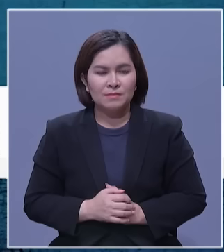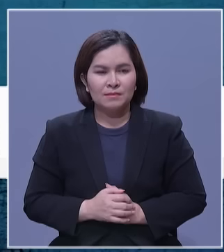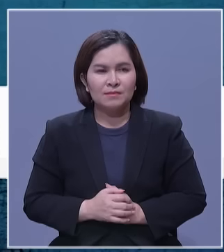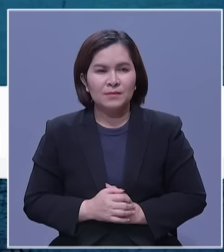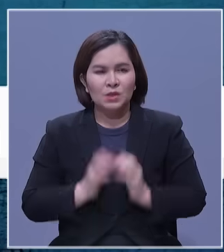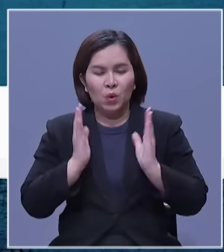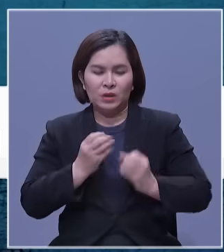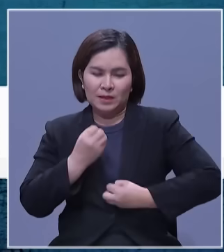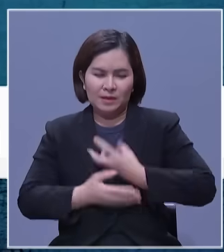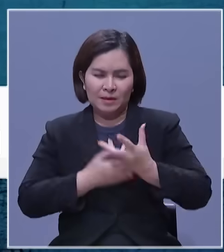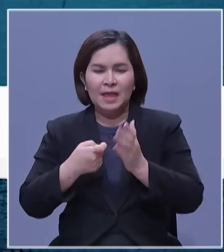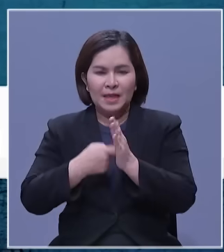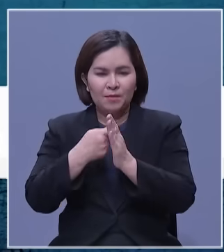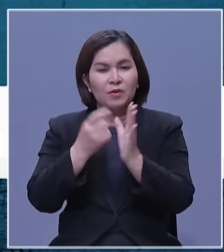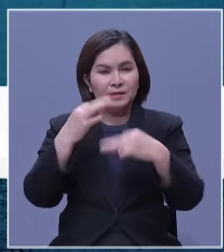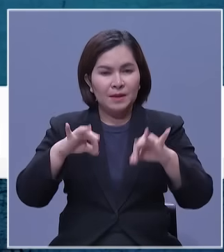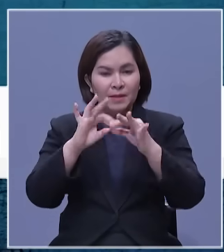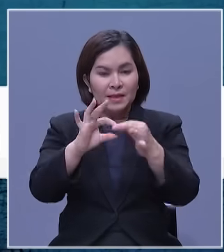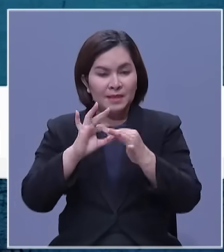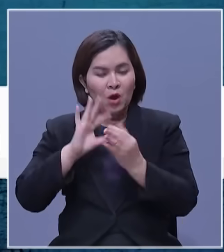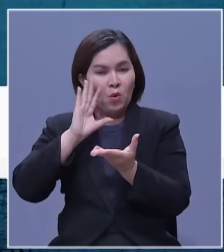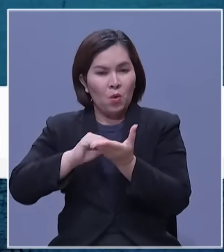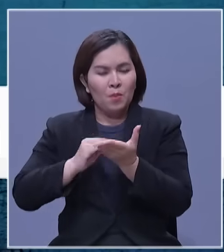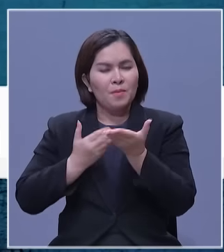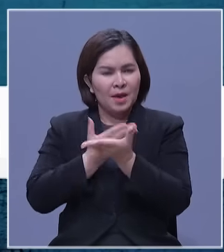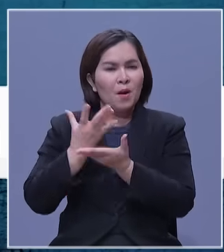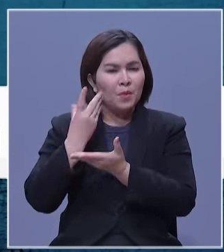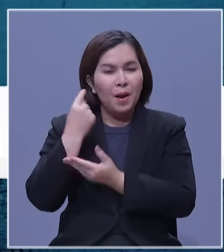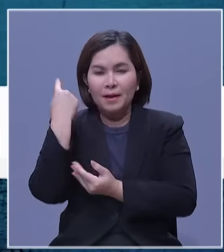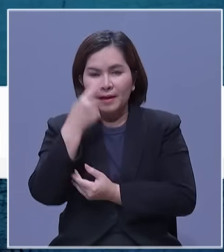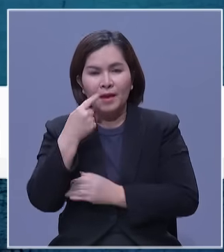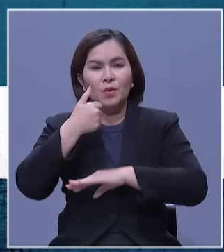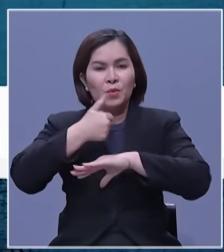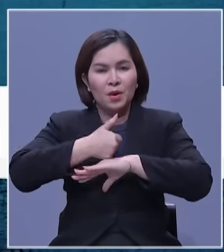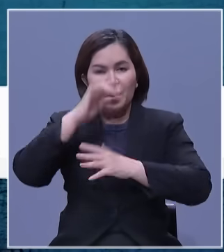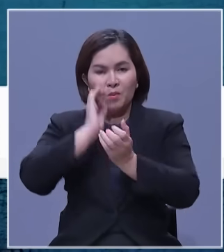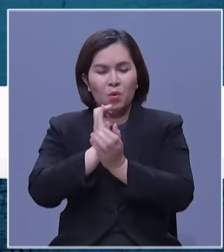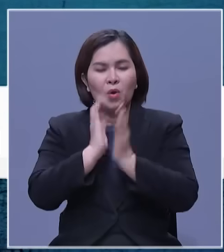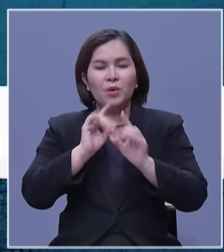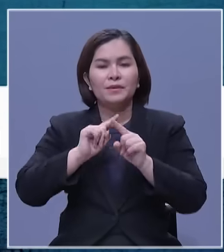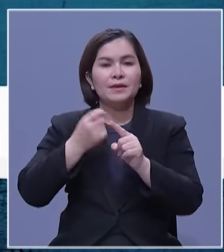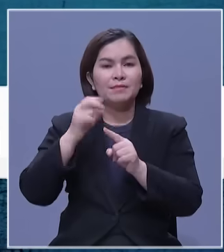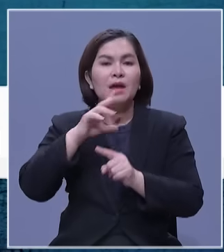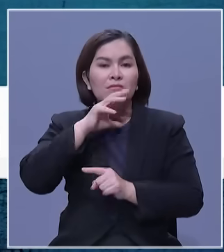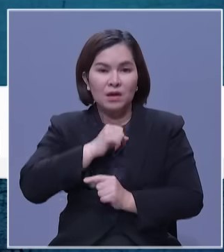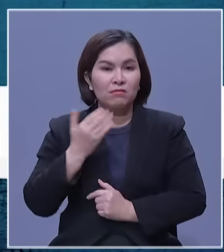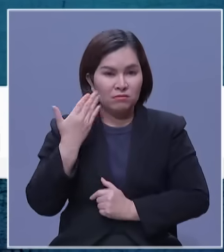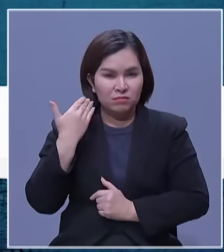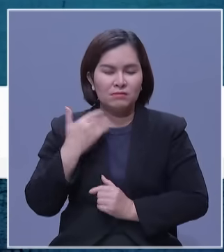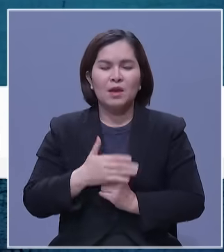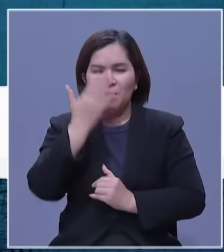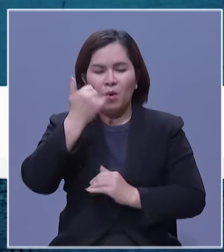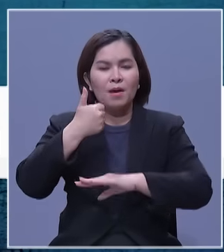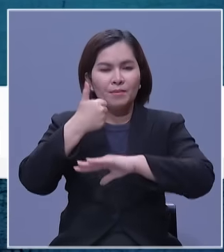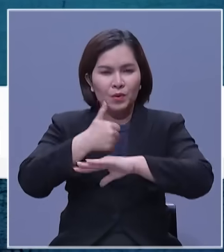ที่สำคัญที่สุดในการพิจารณาเมื่อวานเนี่ยคือท่านผบ.ตร.นะซึ่งท ่ านเป็นผู้อำนาจสูง